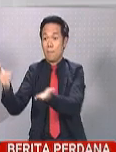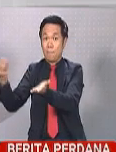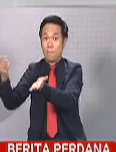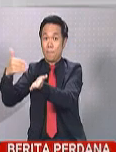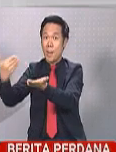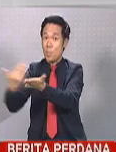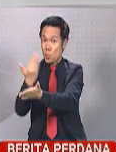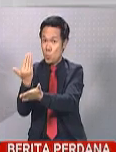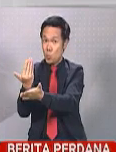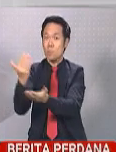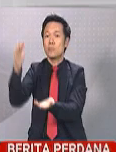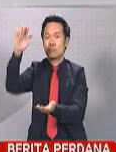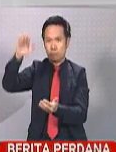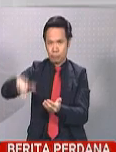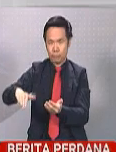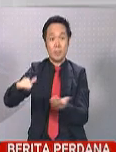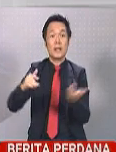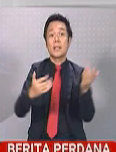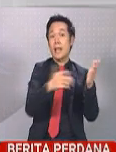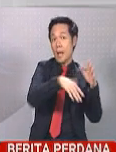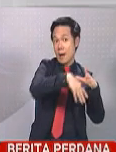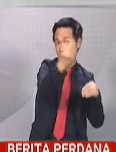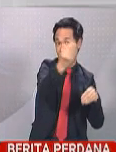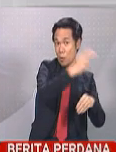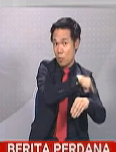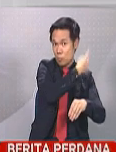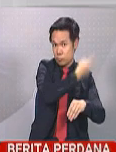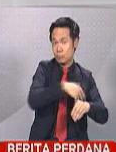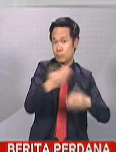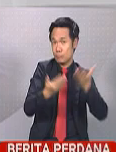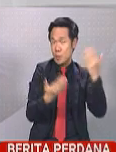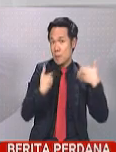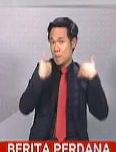dilaporkan. Sekaligus menjadikan jumlah kumulatif kes pulih sepenuhnya